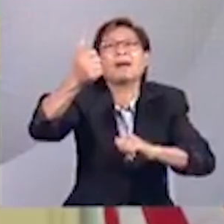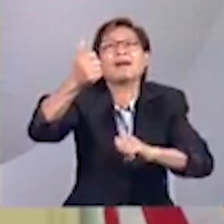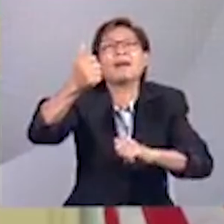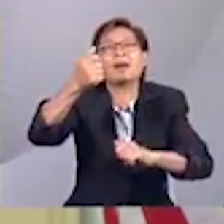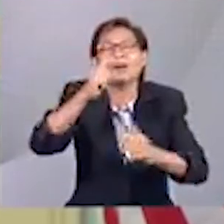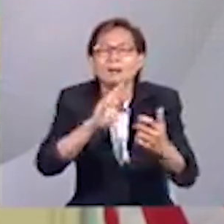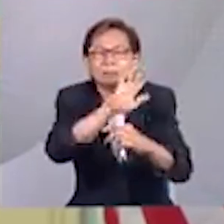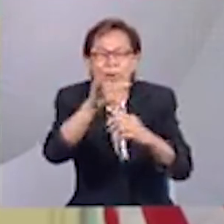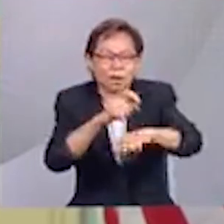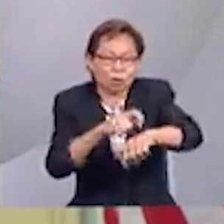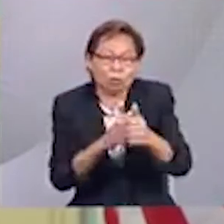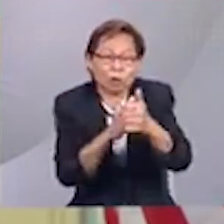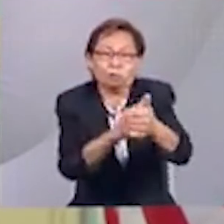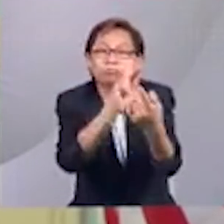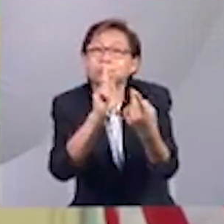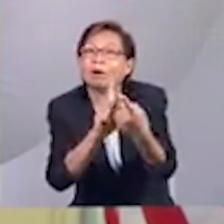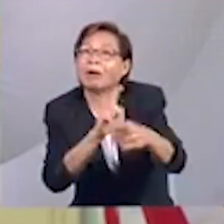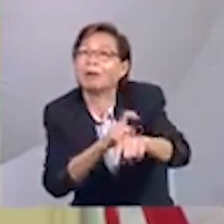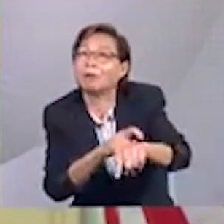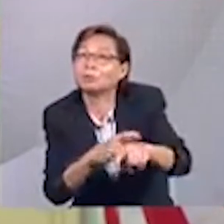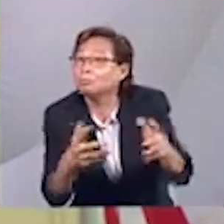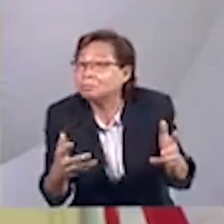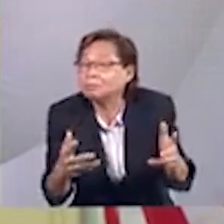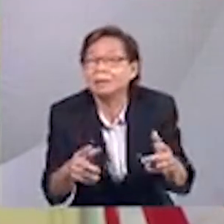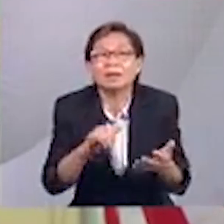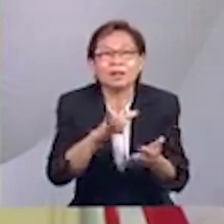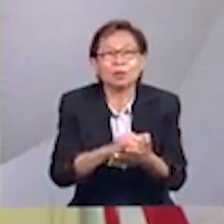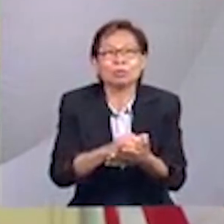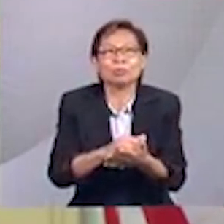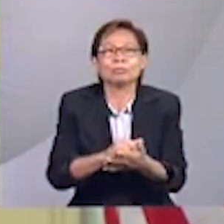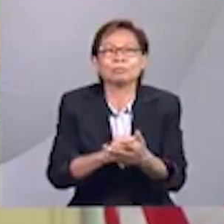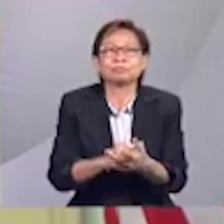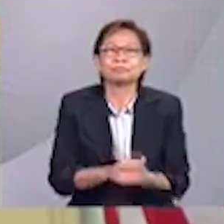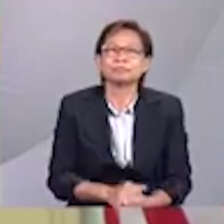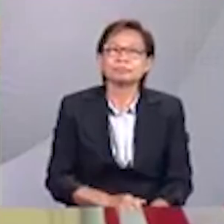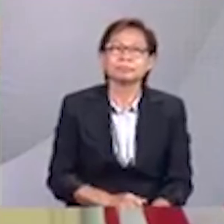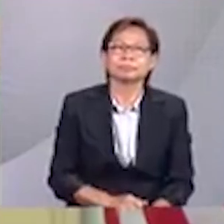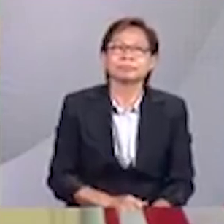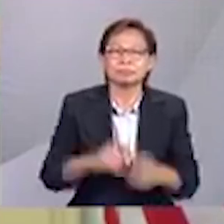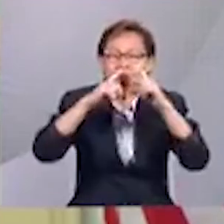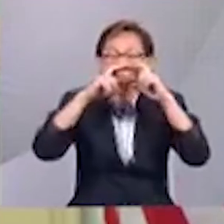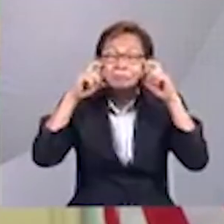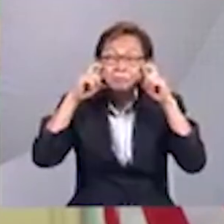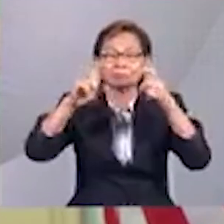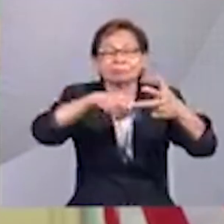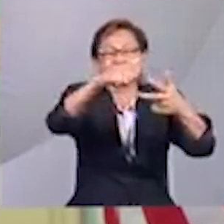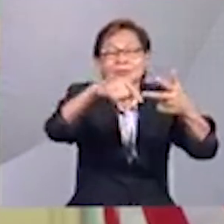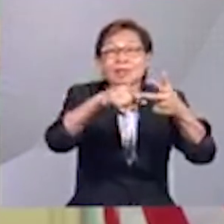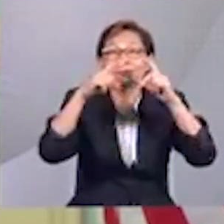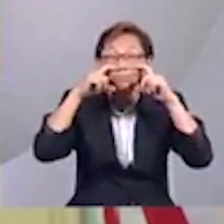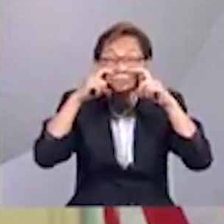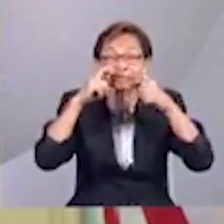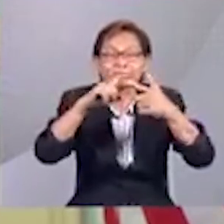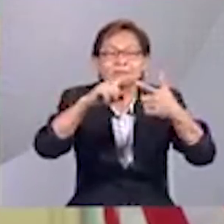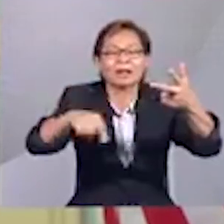berdasarkan kesesuaian pada waktu tersebut. Jadi itulah dalam konteks pelitup muka tadi. Seterusnya